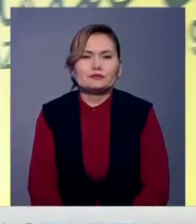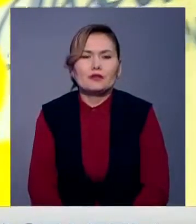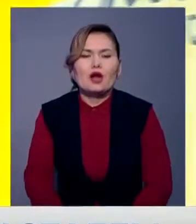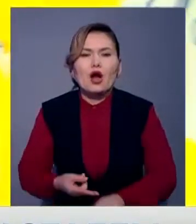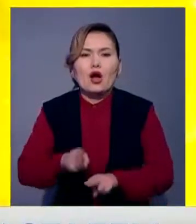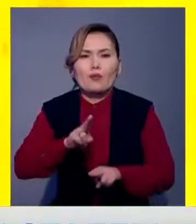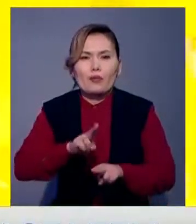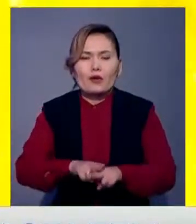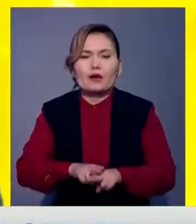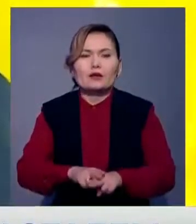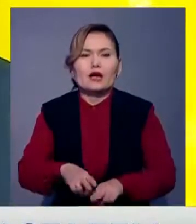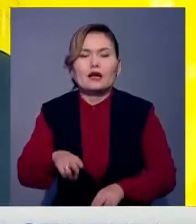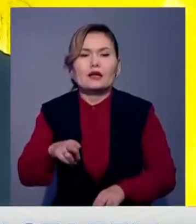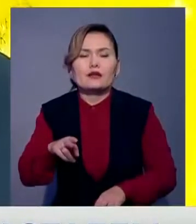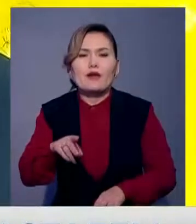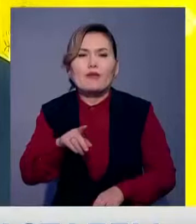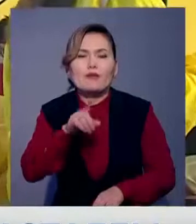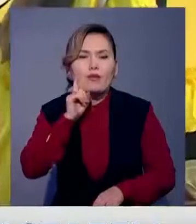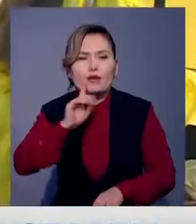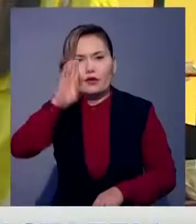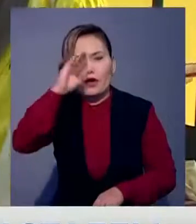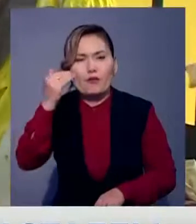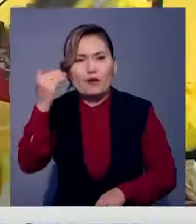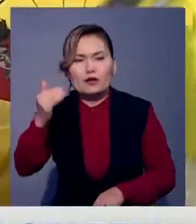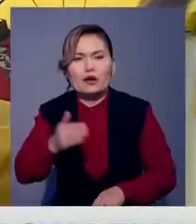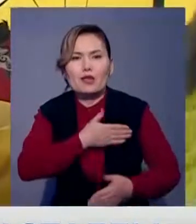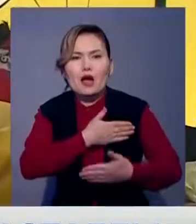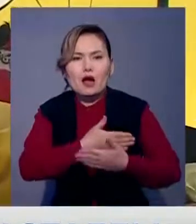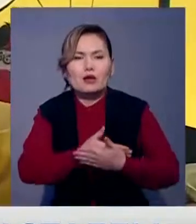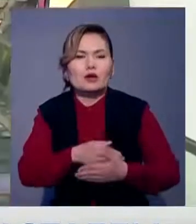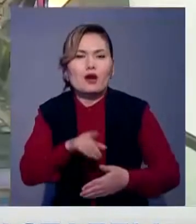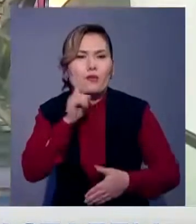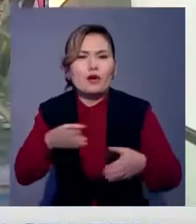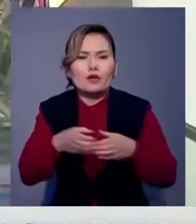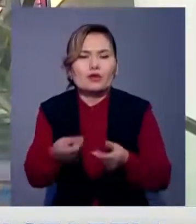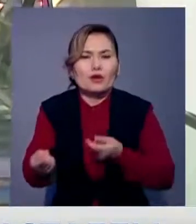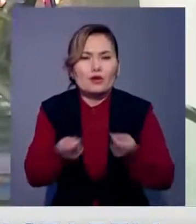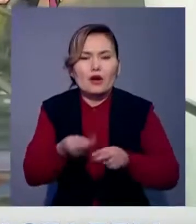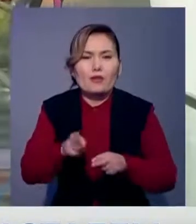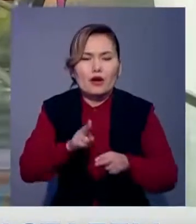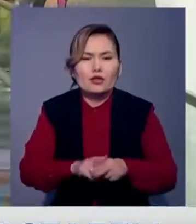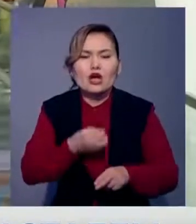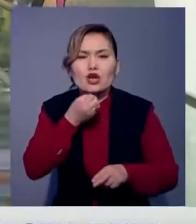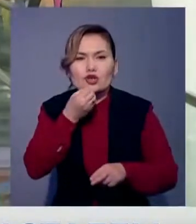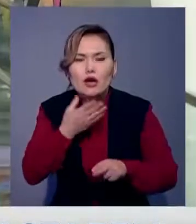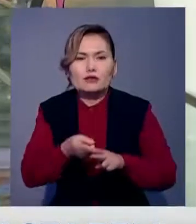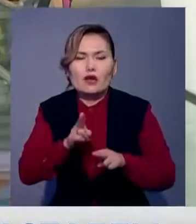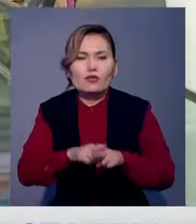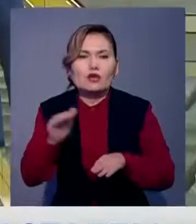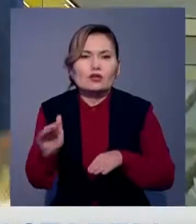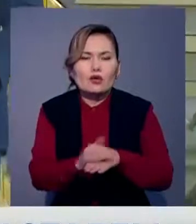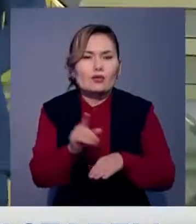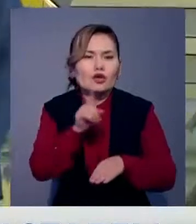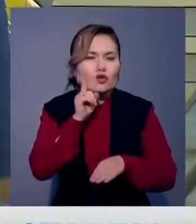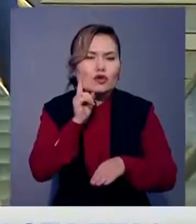Бұл Дәурен Рахымбек ерікті қоғамдық бірлестікке жетекшілік етеді. Өз сынды егіске жақын жастардың басын қосқан.